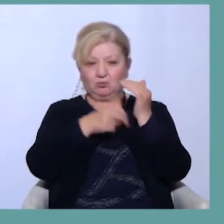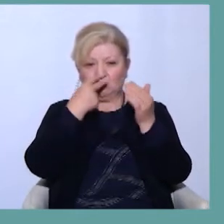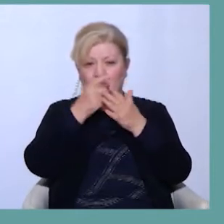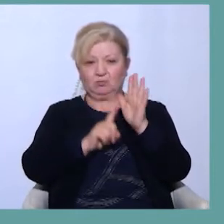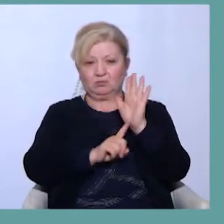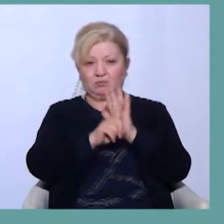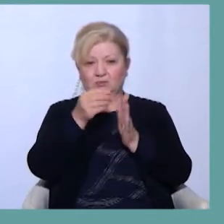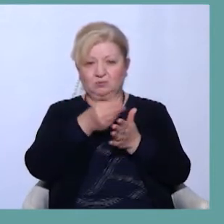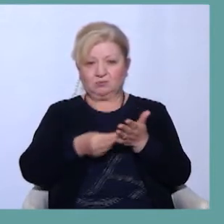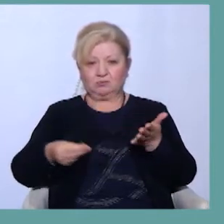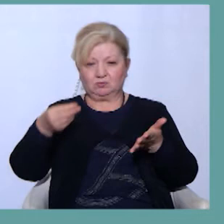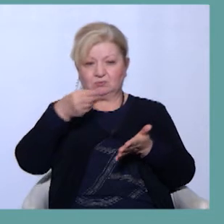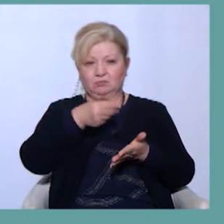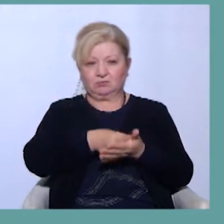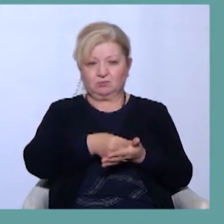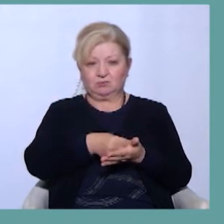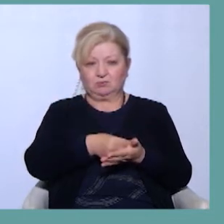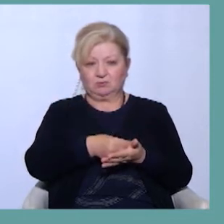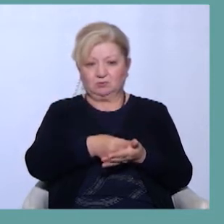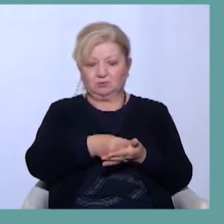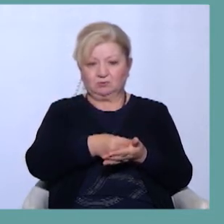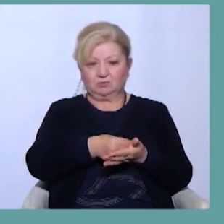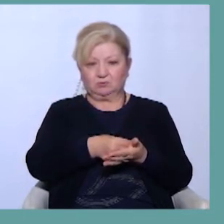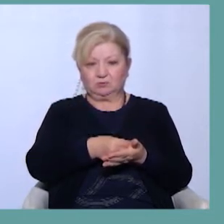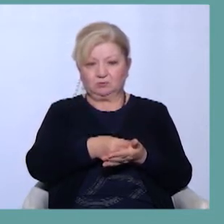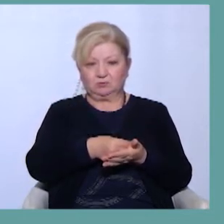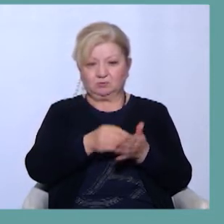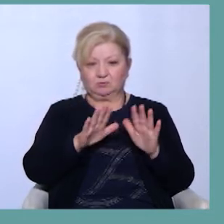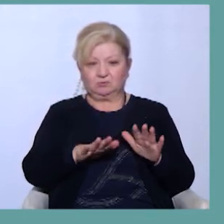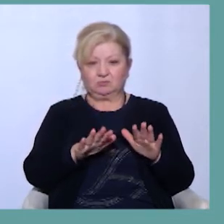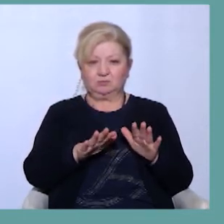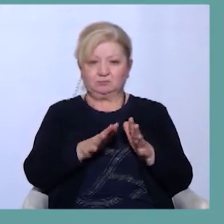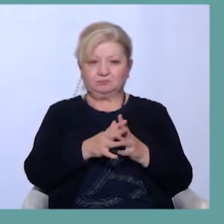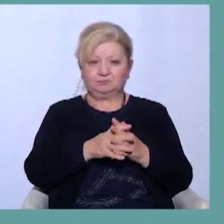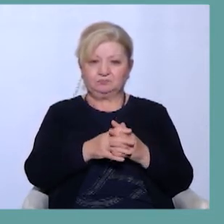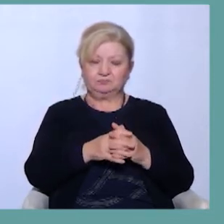ასე და ბოლოს საწყის პოზიციას დაუბრუნდება.